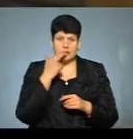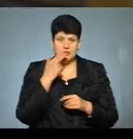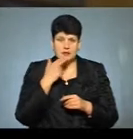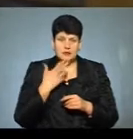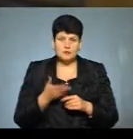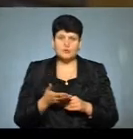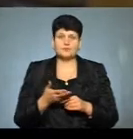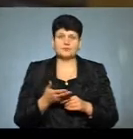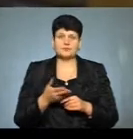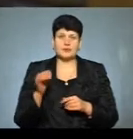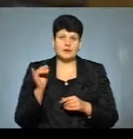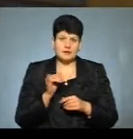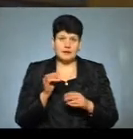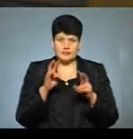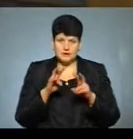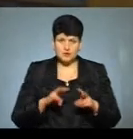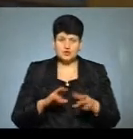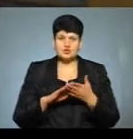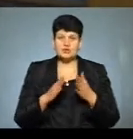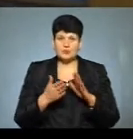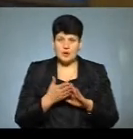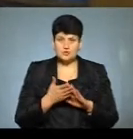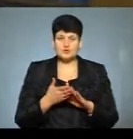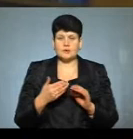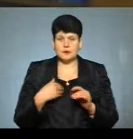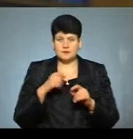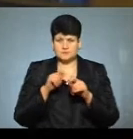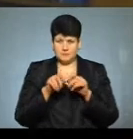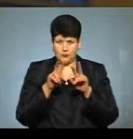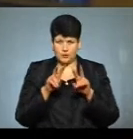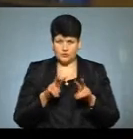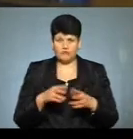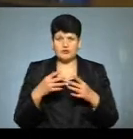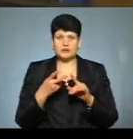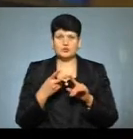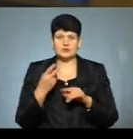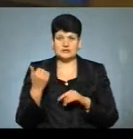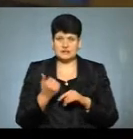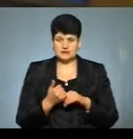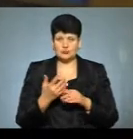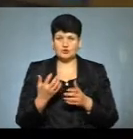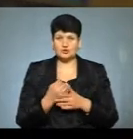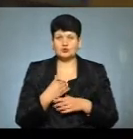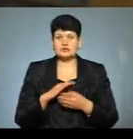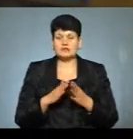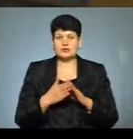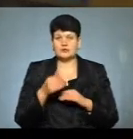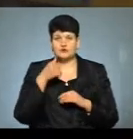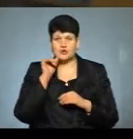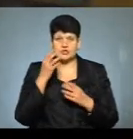зокрема. І аналізуючи ситуацію, ми моніторили вже другий тиждень. У нас вийшло, що станом на вчорашній день